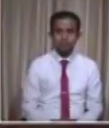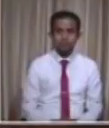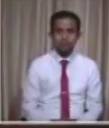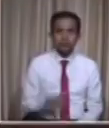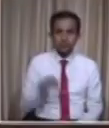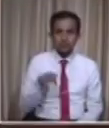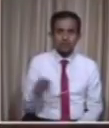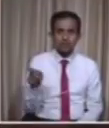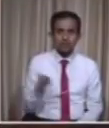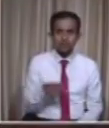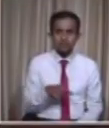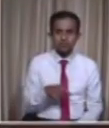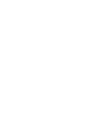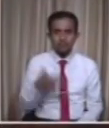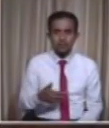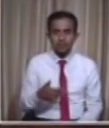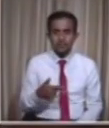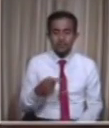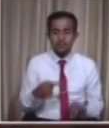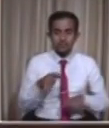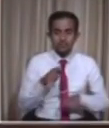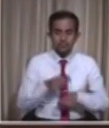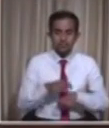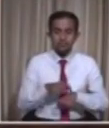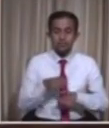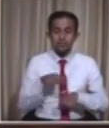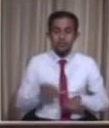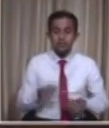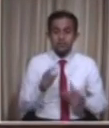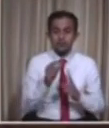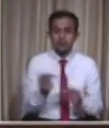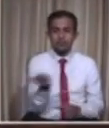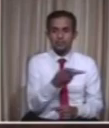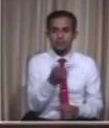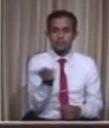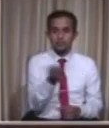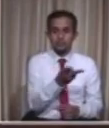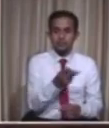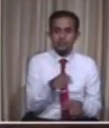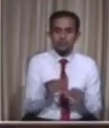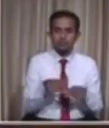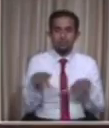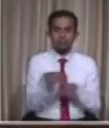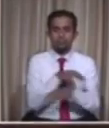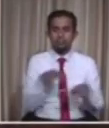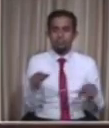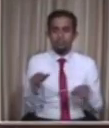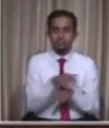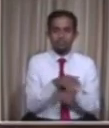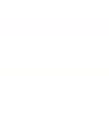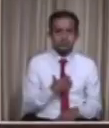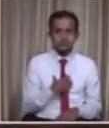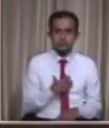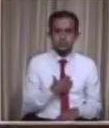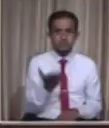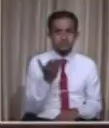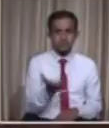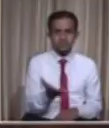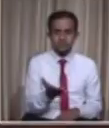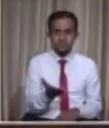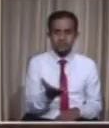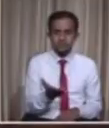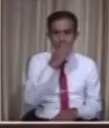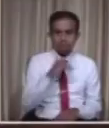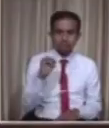අද දිනේ මෙතරම් වැදගත් විවාදයක් පවත්වන අවස්ථාවේ මේ මන්ත්‍රීවරු දෙපළක් මේ විදිහට හැසිරීම ඉතාමත්ම කනගාටුදායකයි ඒ වගේම